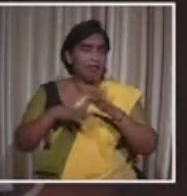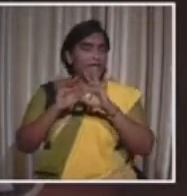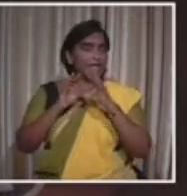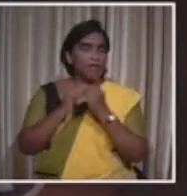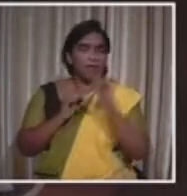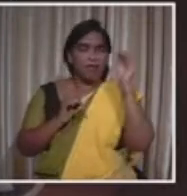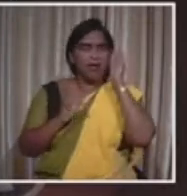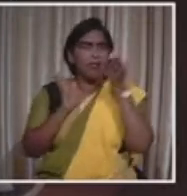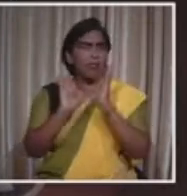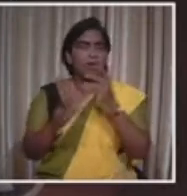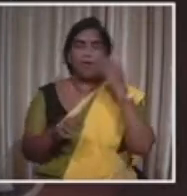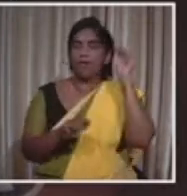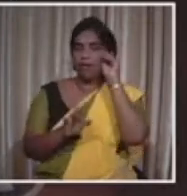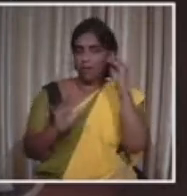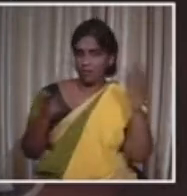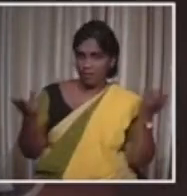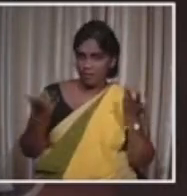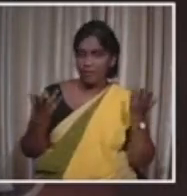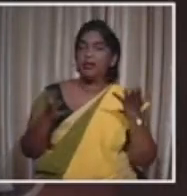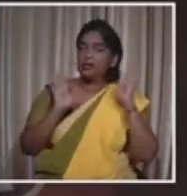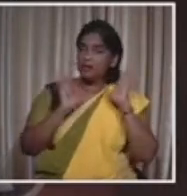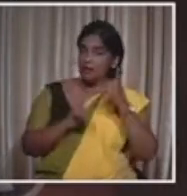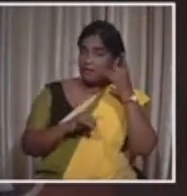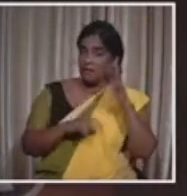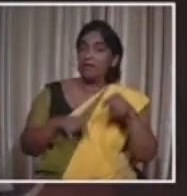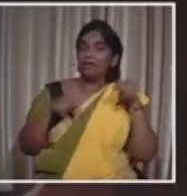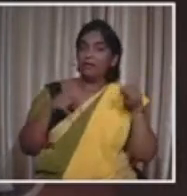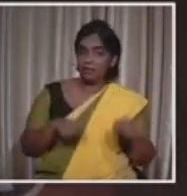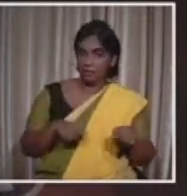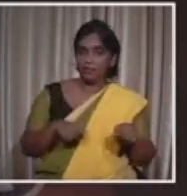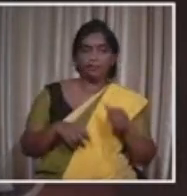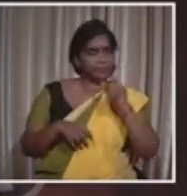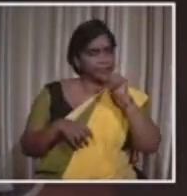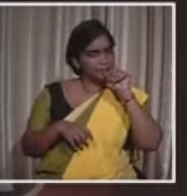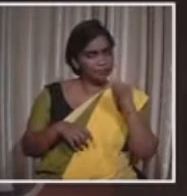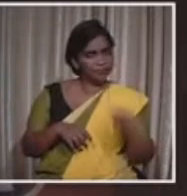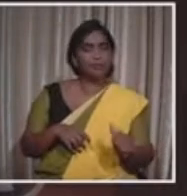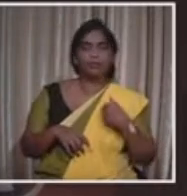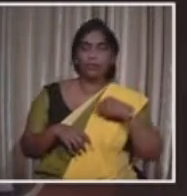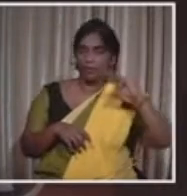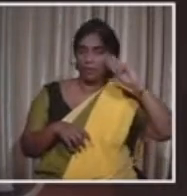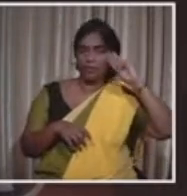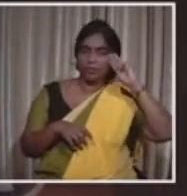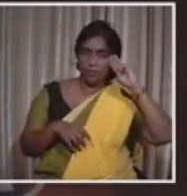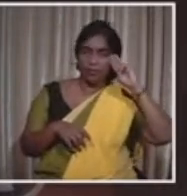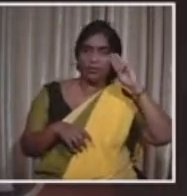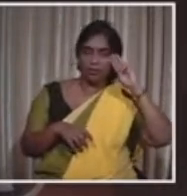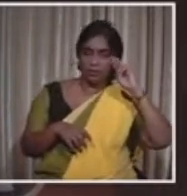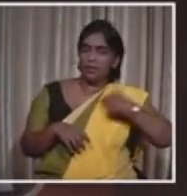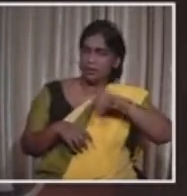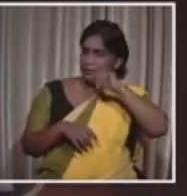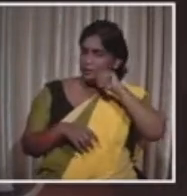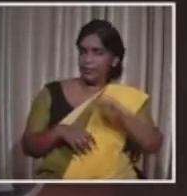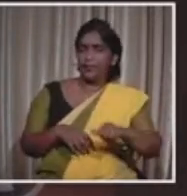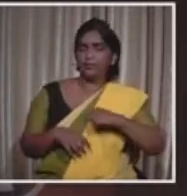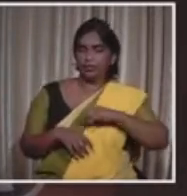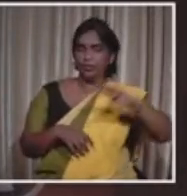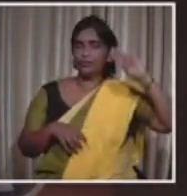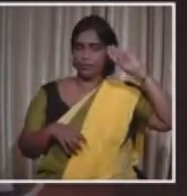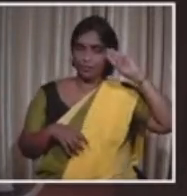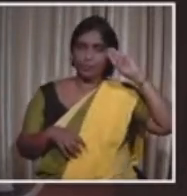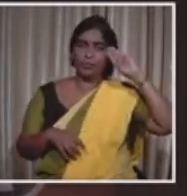බැරි වෙලා තිබෙනවා. ඒ නිසා අපි අද අනිවාර්ය පොරොන්දුවක් අනිවාර්ය